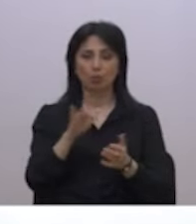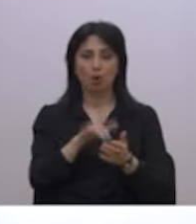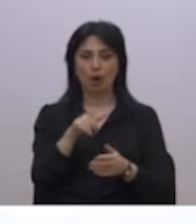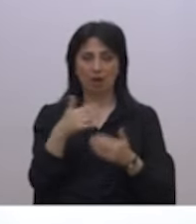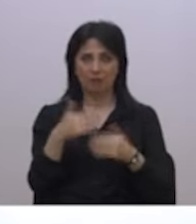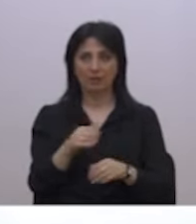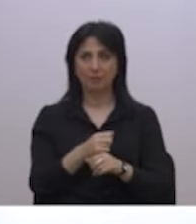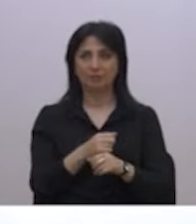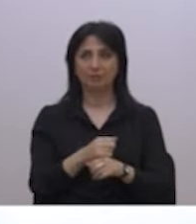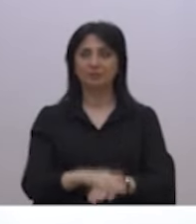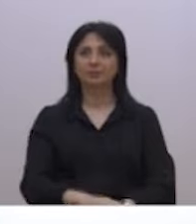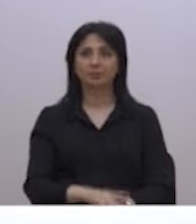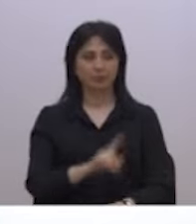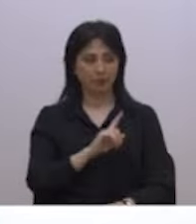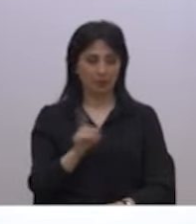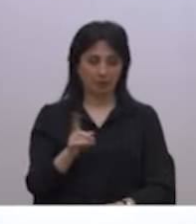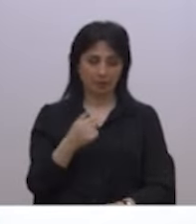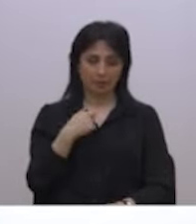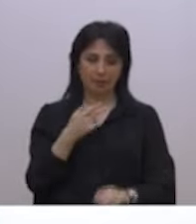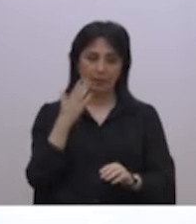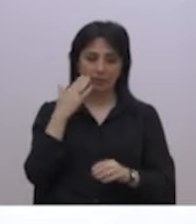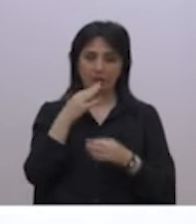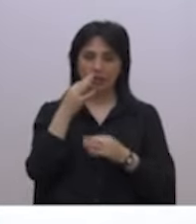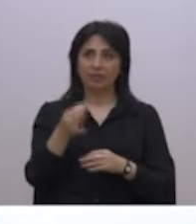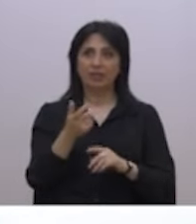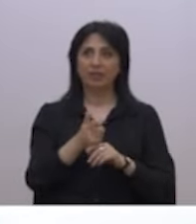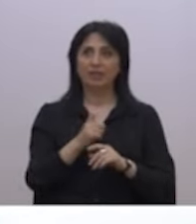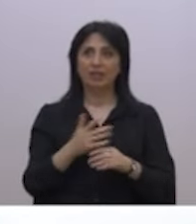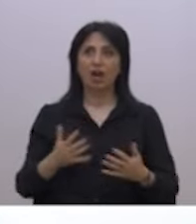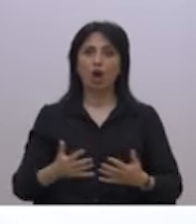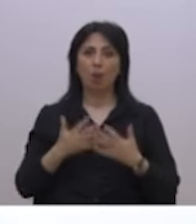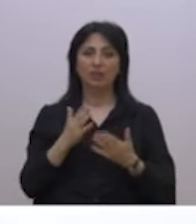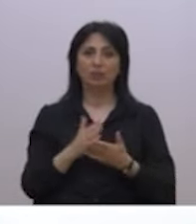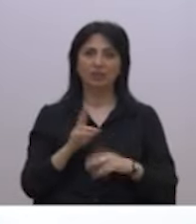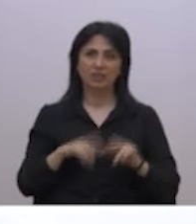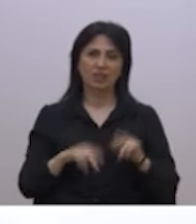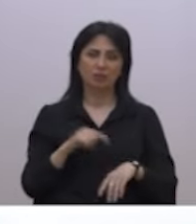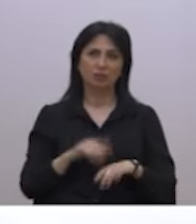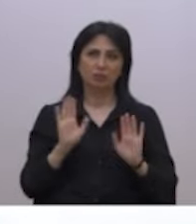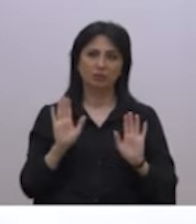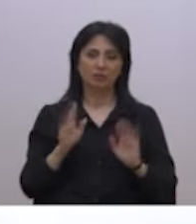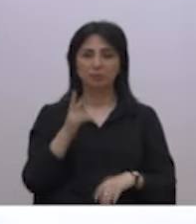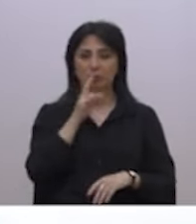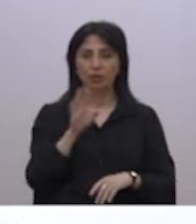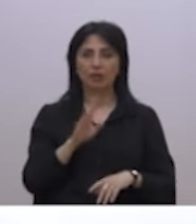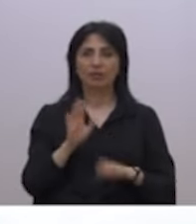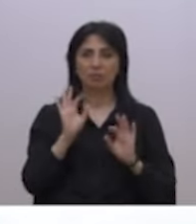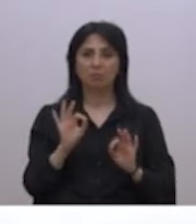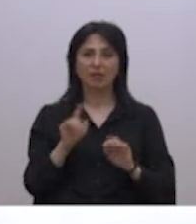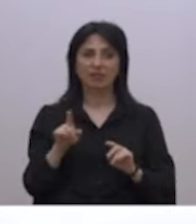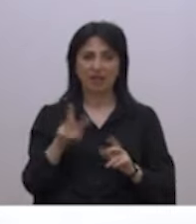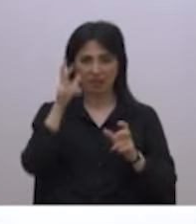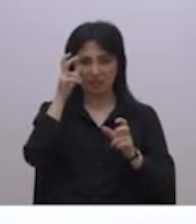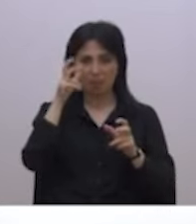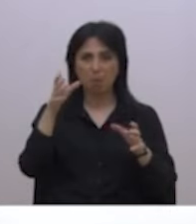მოქალაქემ. მაგრამ მე სიმართლე გითხრათ, ძალიან ოპტიმისტურად ვარ განწყობილი. და მიუხედავად მართლაც ამ